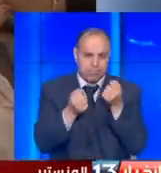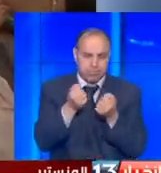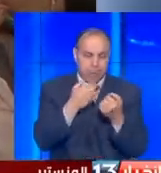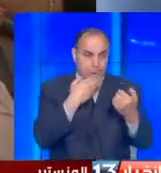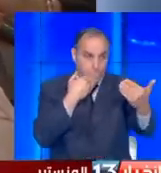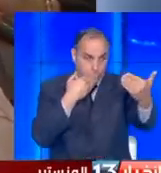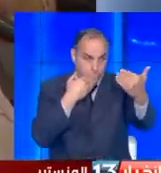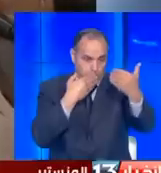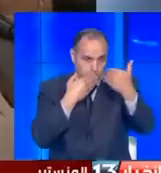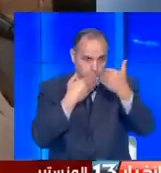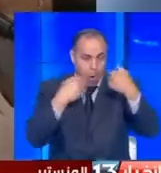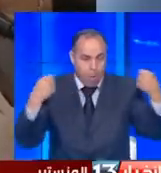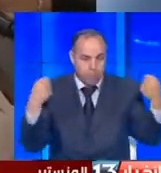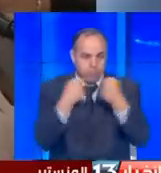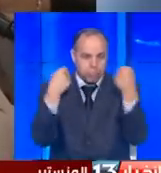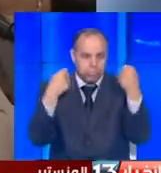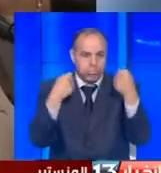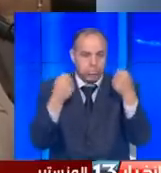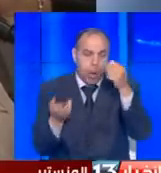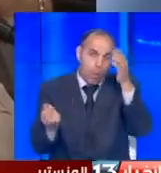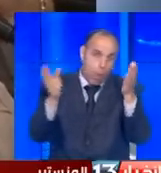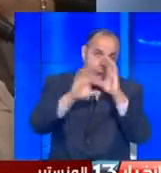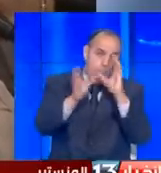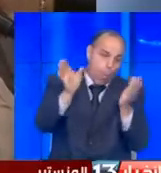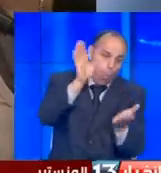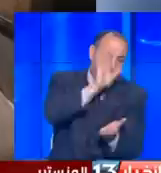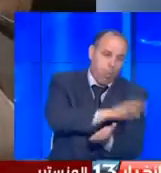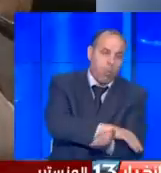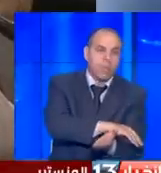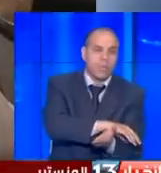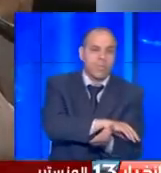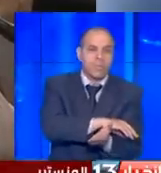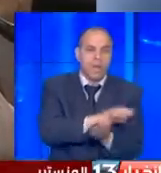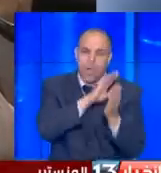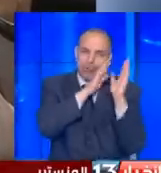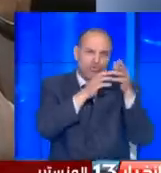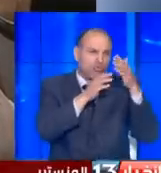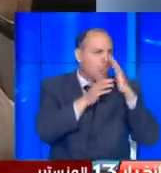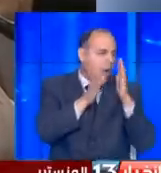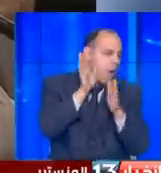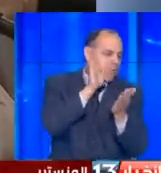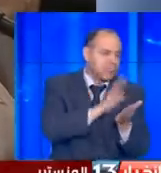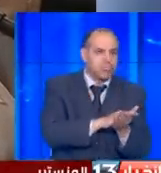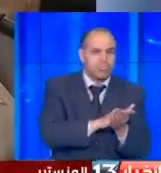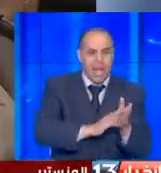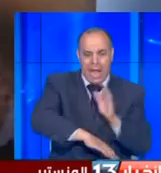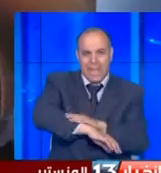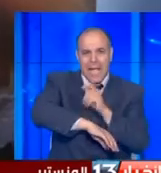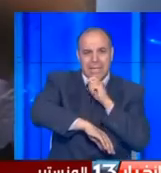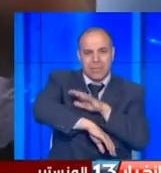جاي من الغالي، ضربتها احنا تقلبنا كلها تقلبوا، تحت على الشباك ويدي جات على